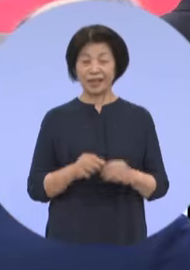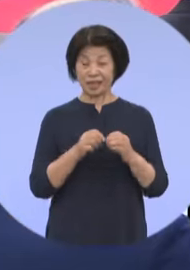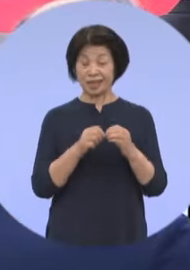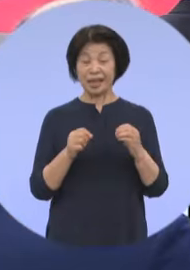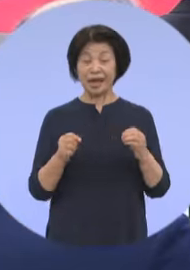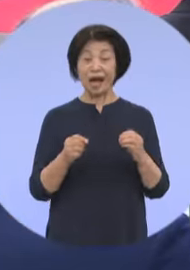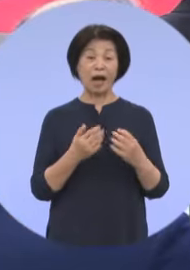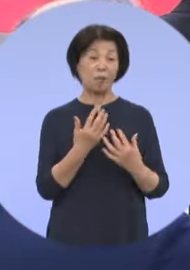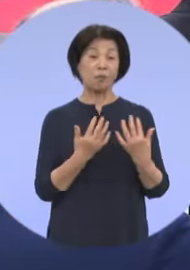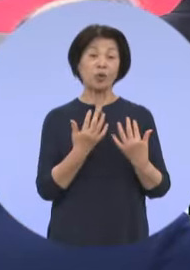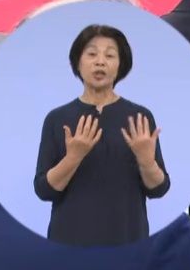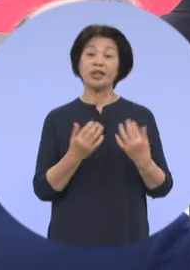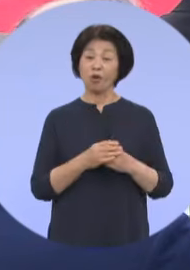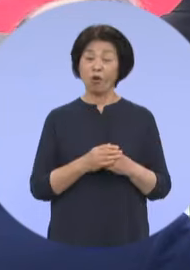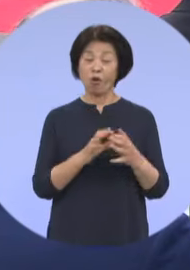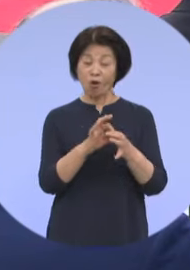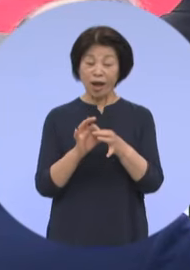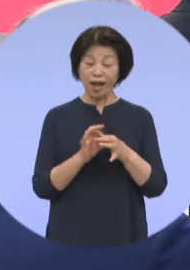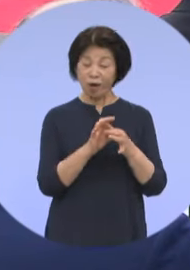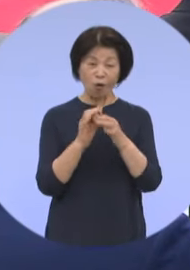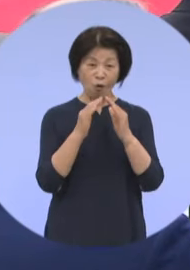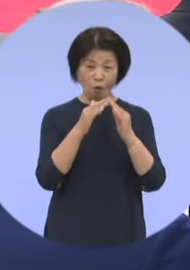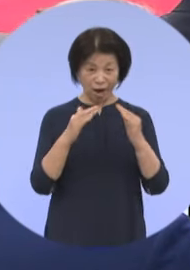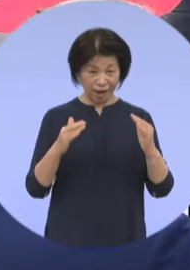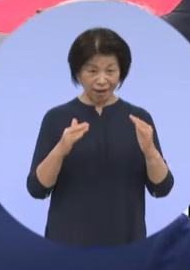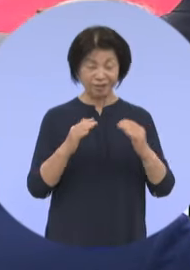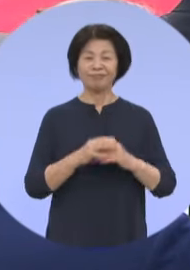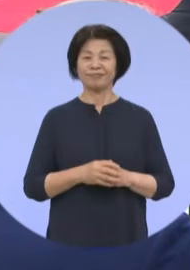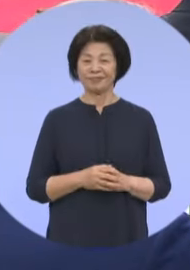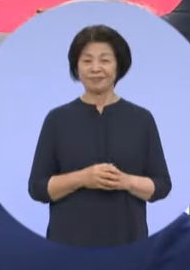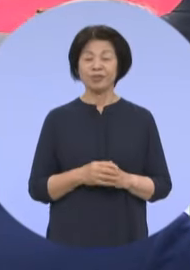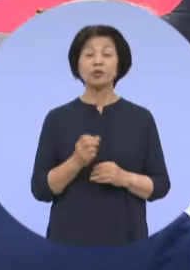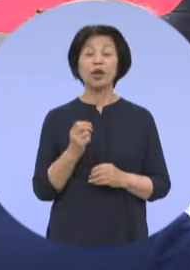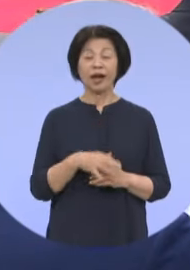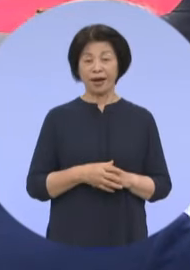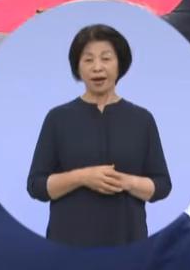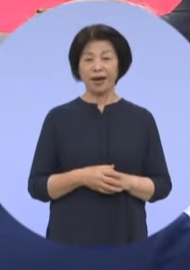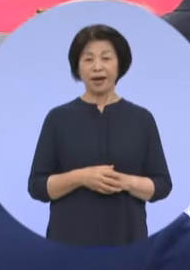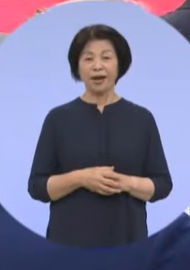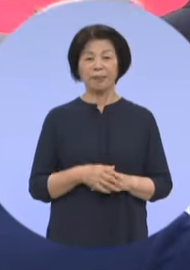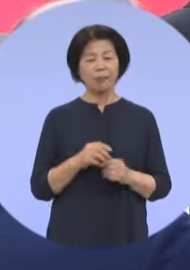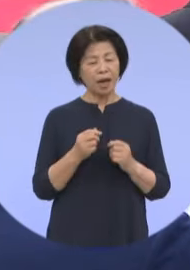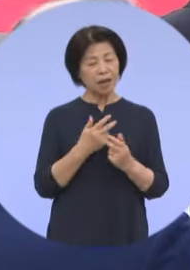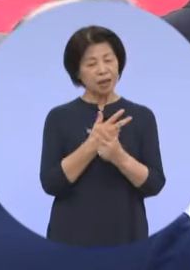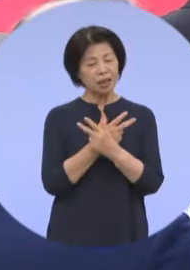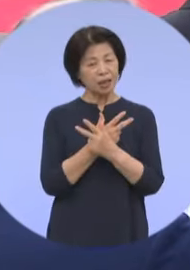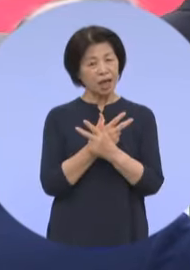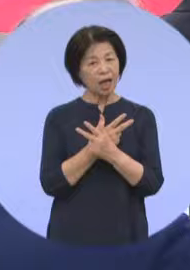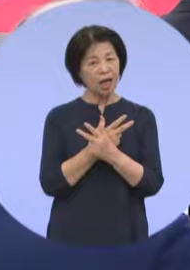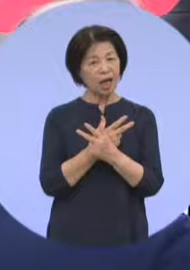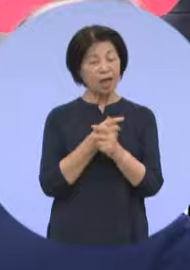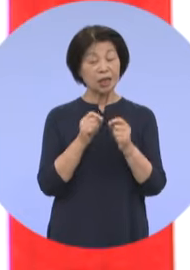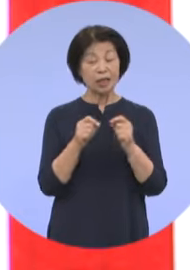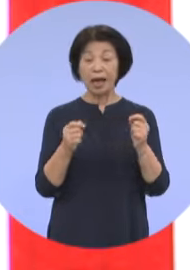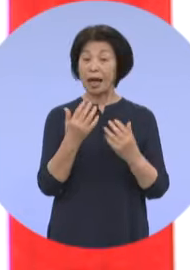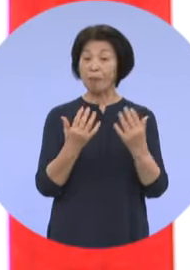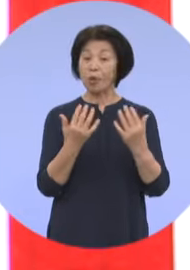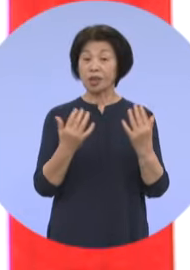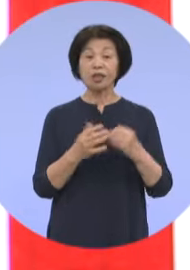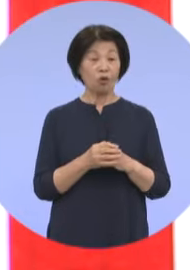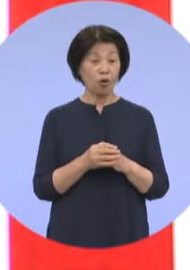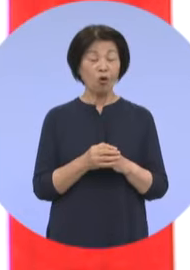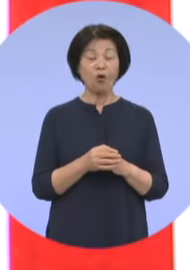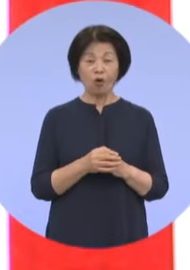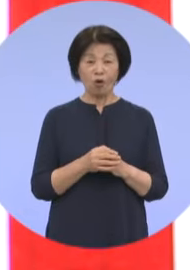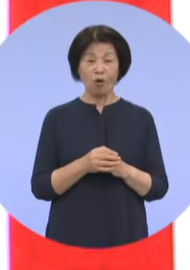その先ほど言いました連合会と、はい、それから、北長森のコミュニティバスと運営協議